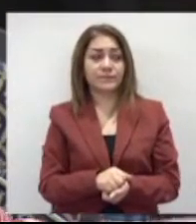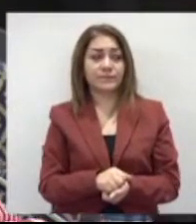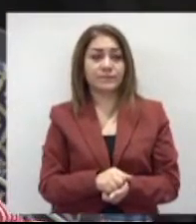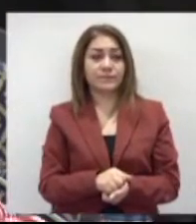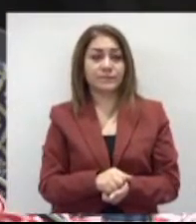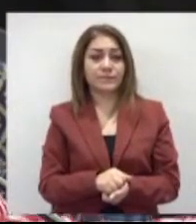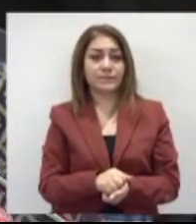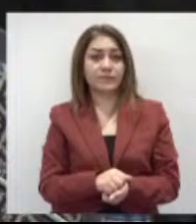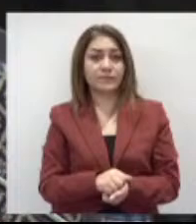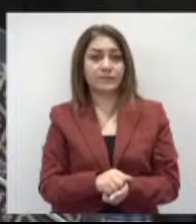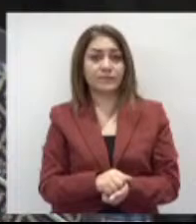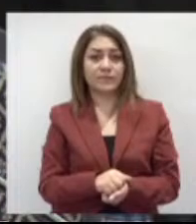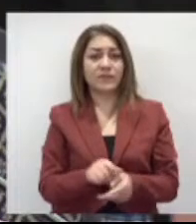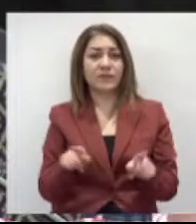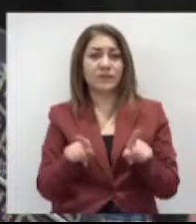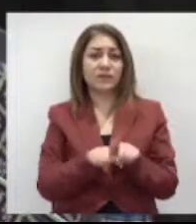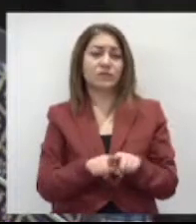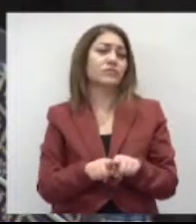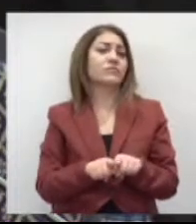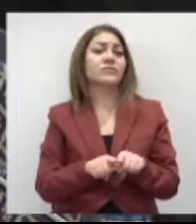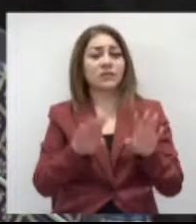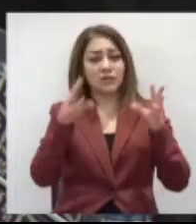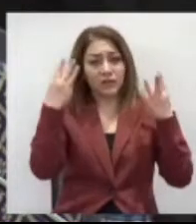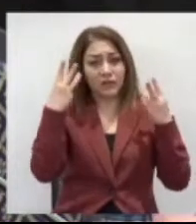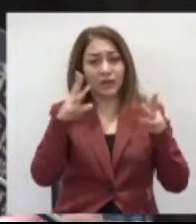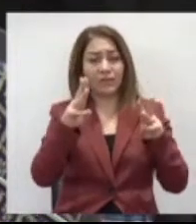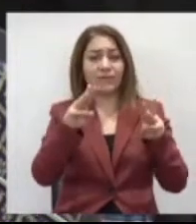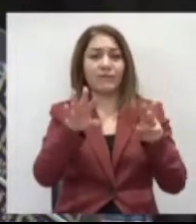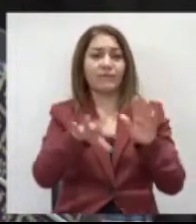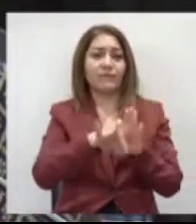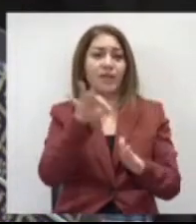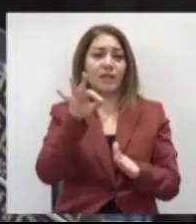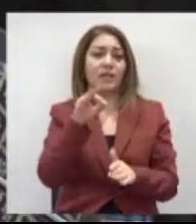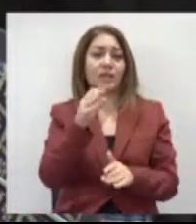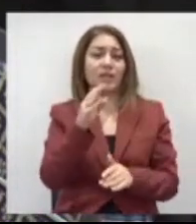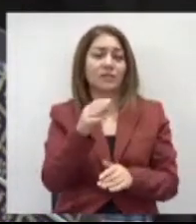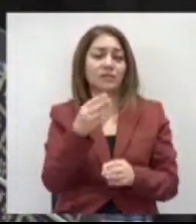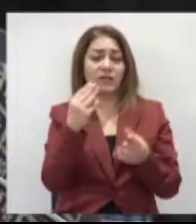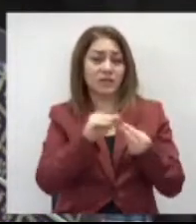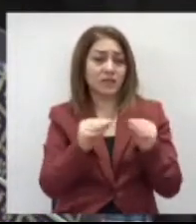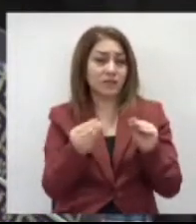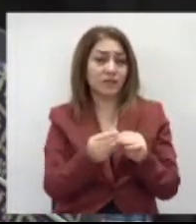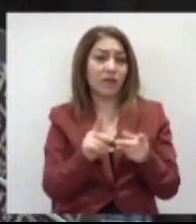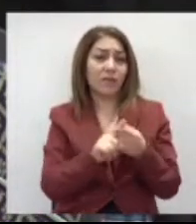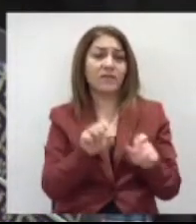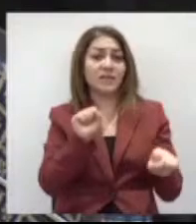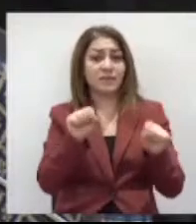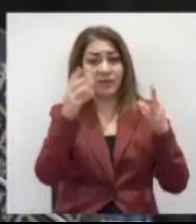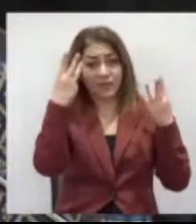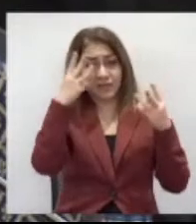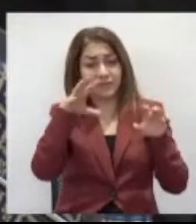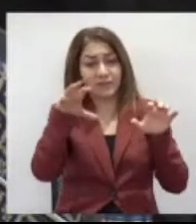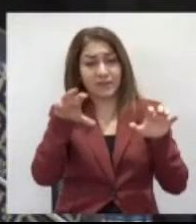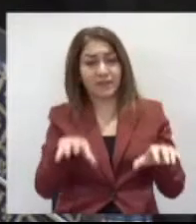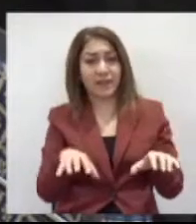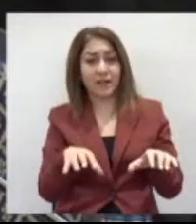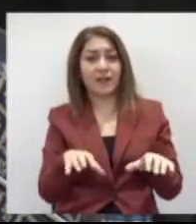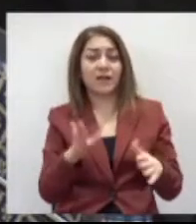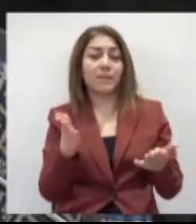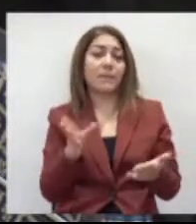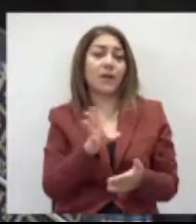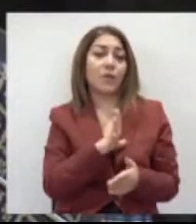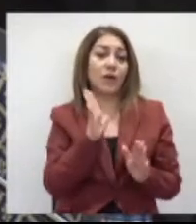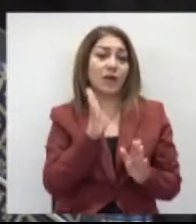դարձյալ, հա, ոճի խնդիր է, ինչու է այսպես արվել, որովհետև կախված կառավարման ձևից Հանրապետության նախագահը կամ